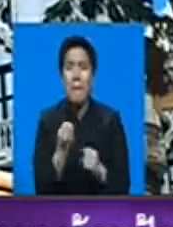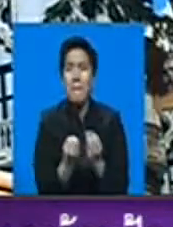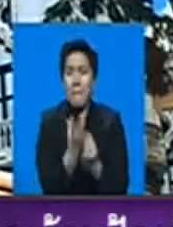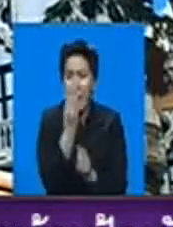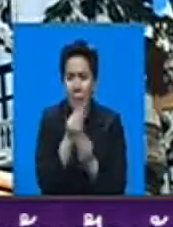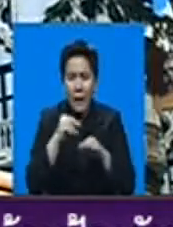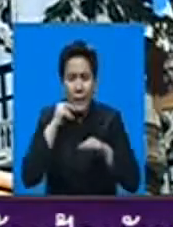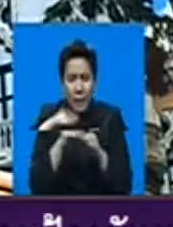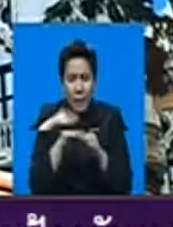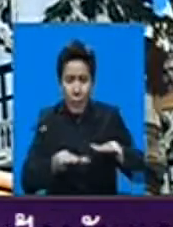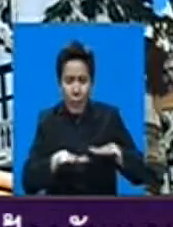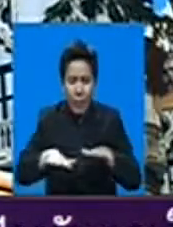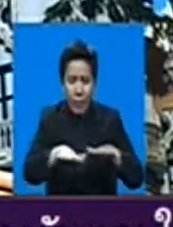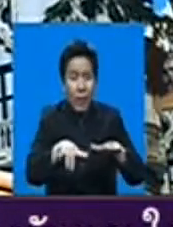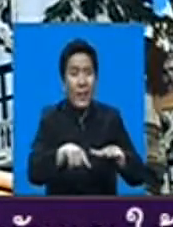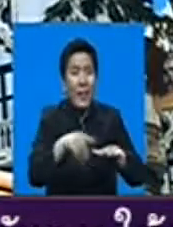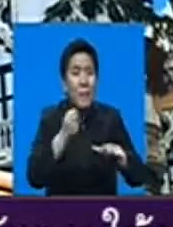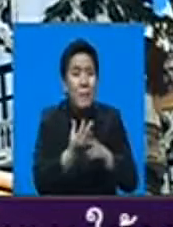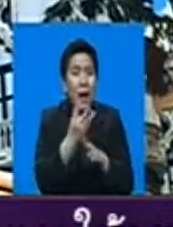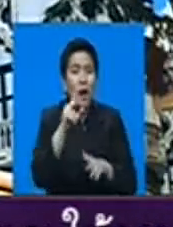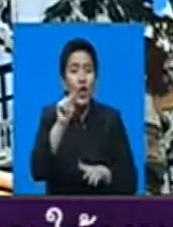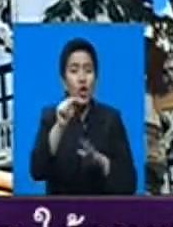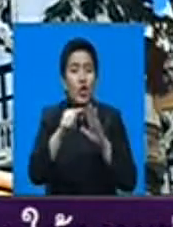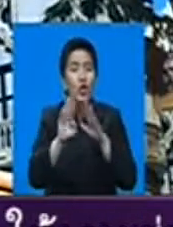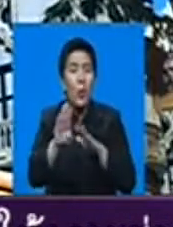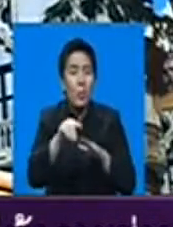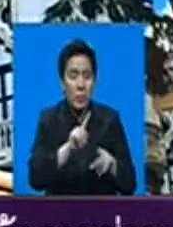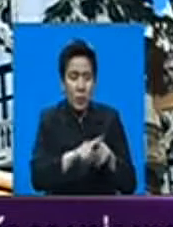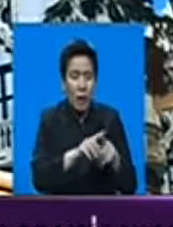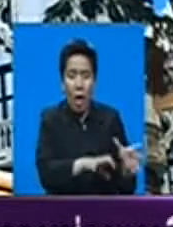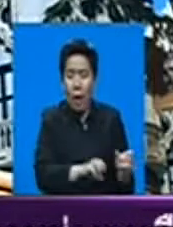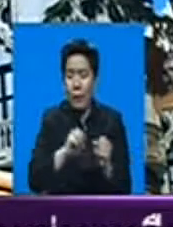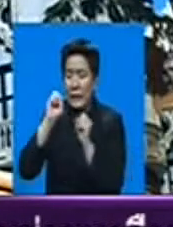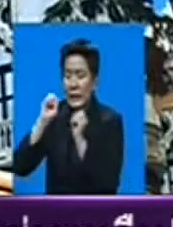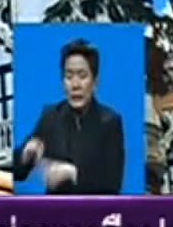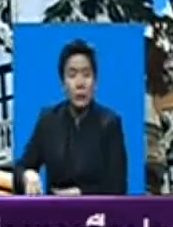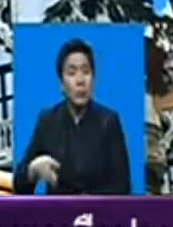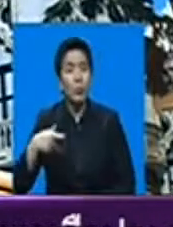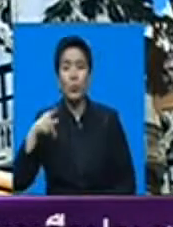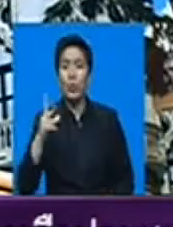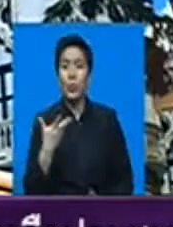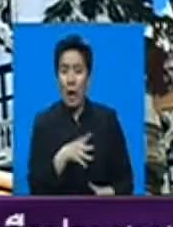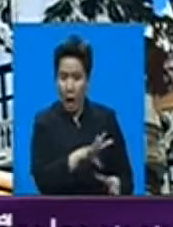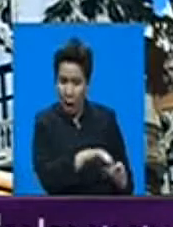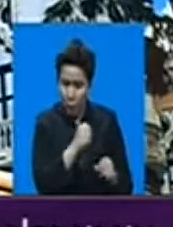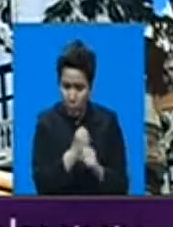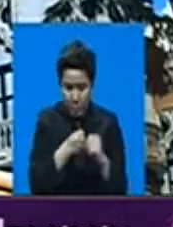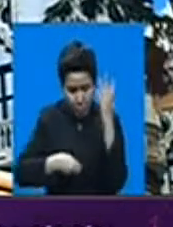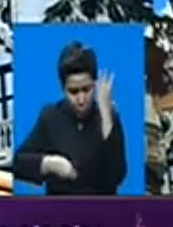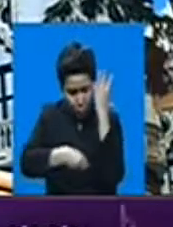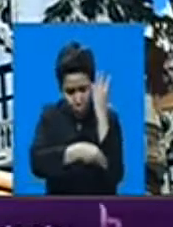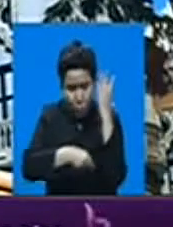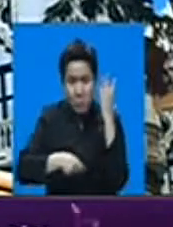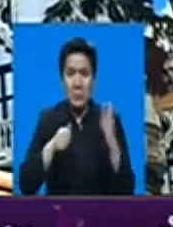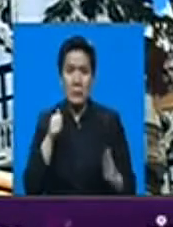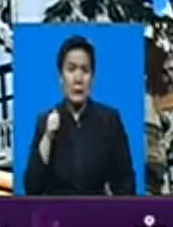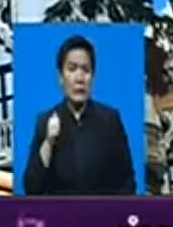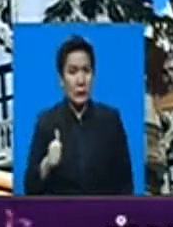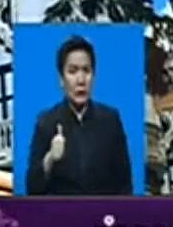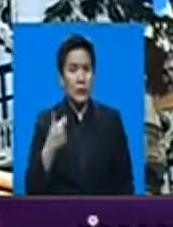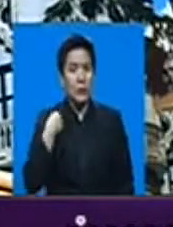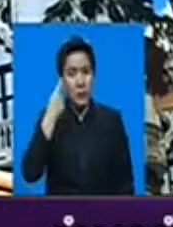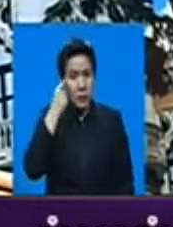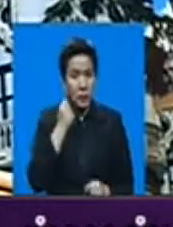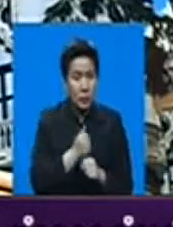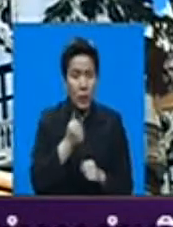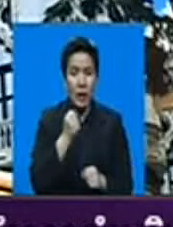เยอะแยะไปเนี่ยต้องจัดกำจัดทิ้งไปกองทิ้งไปเผาทิ้งทำหน้าที่ตามผลทะวายทำปุ๋ยอินทรีย์ได้เป็นอย่างดีนะ